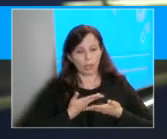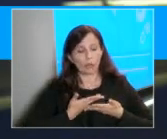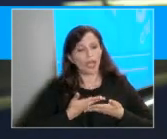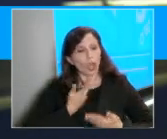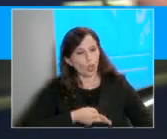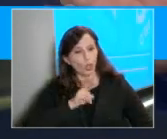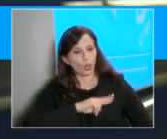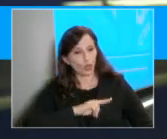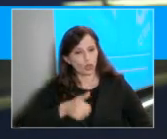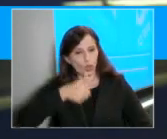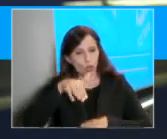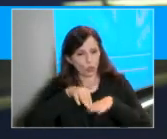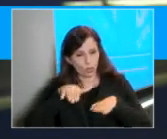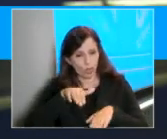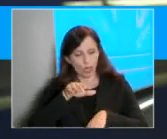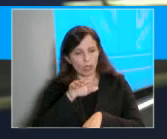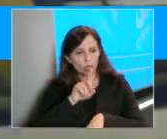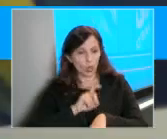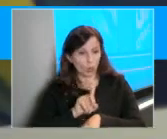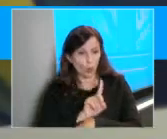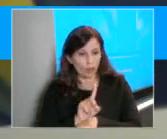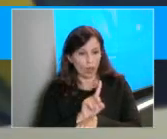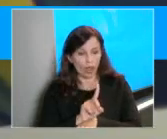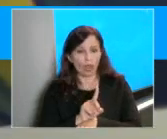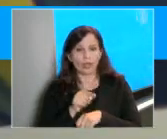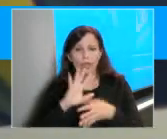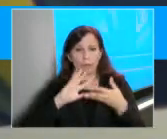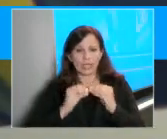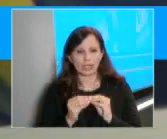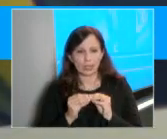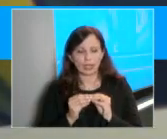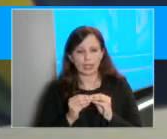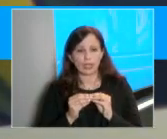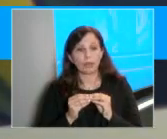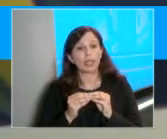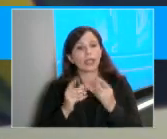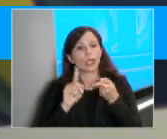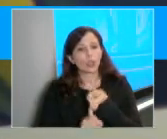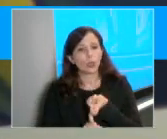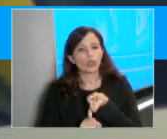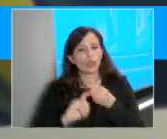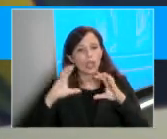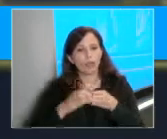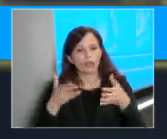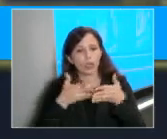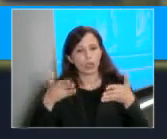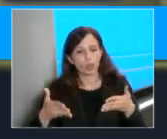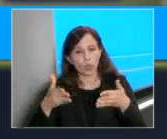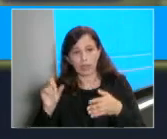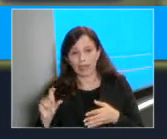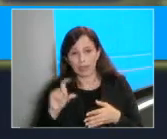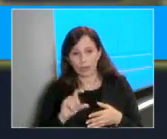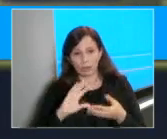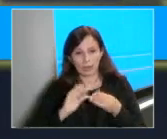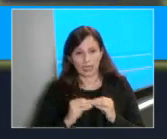רשות הממשלה לפרק זמן שיוגדר. אתה מצמצם את התלות של המפלגות הגדולות במפלגות הקטנות. אתה מצמצם בכלל את